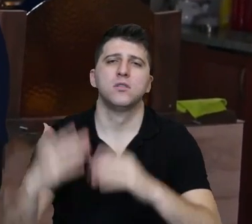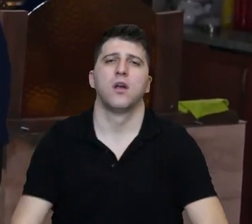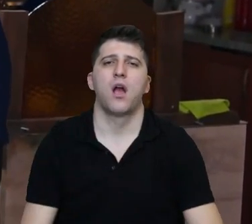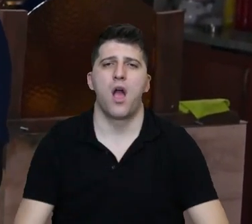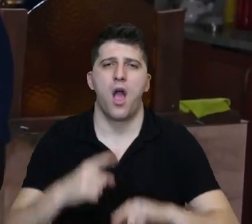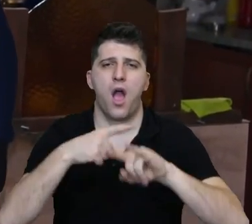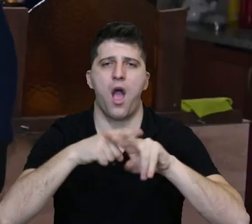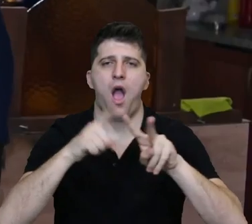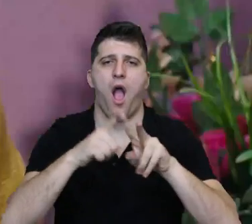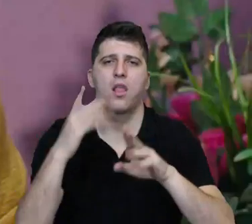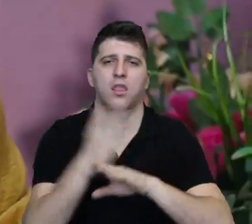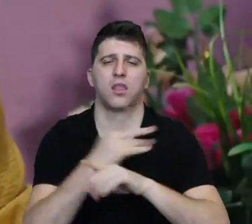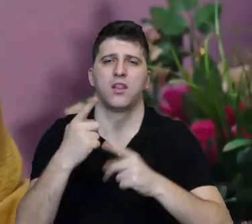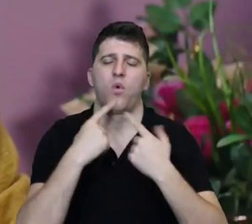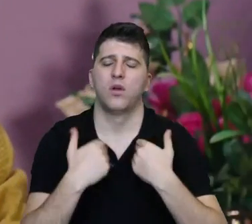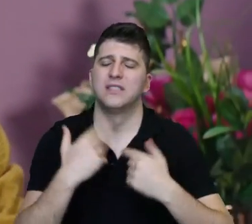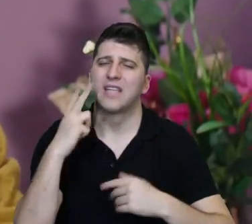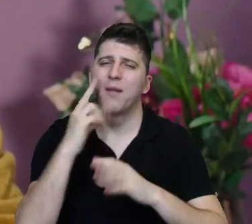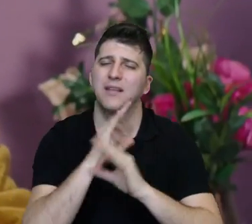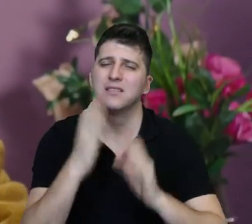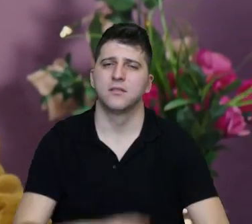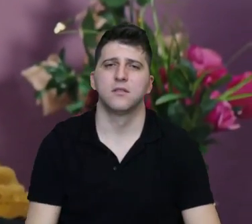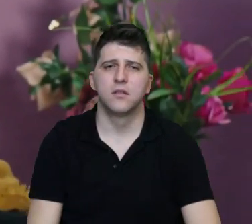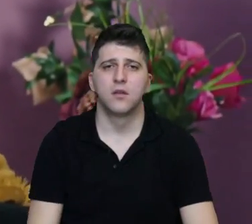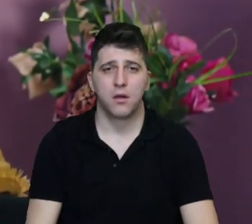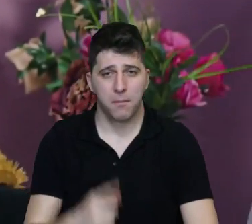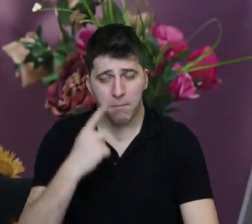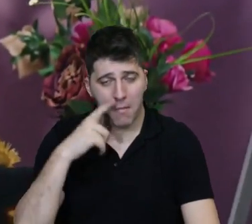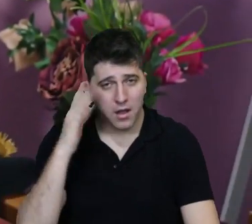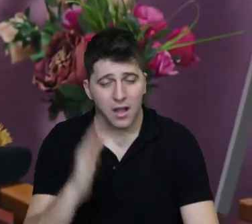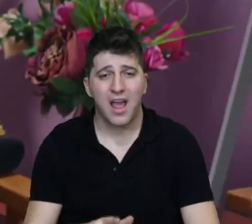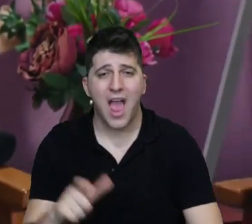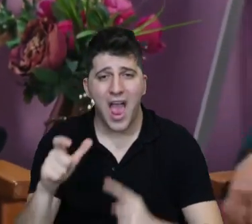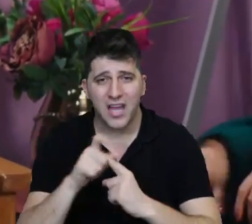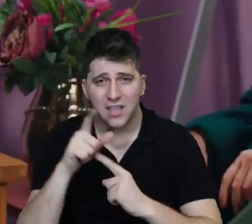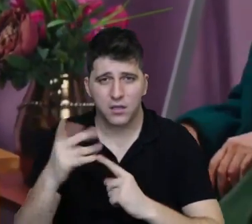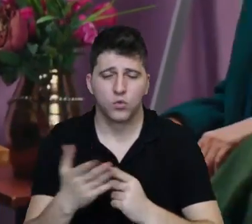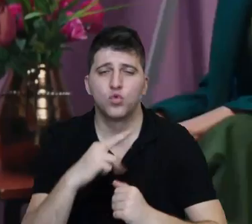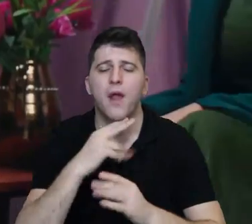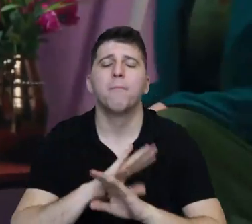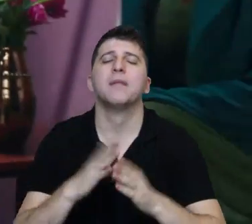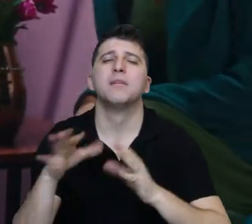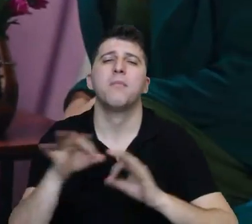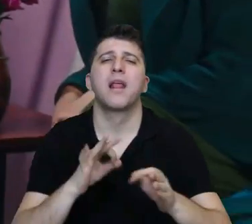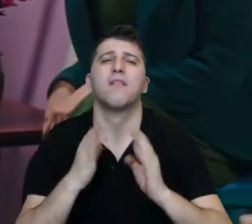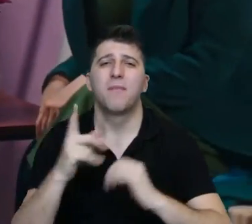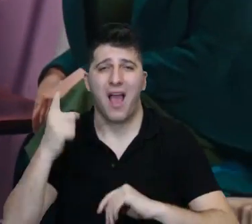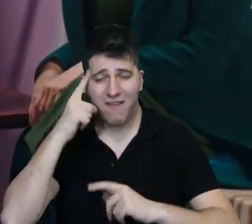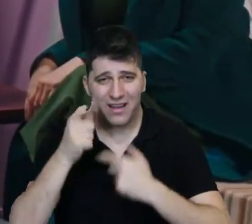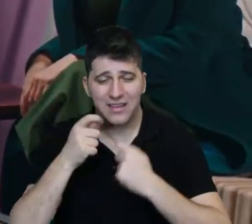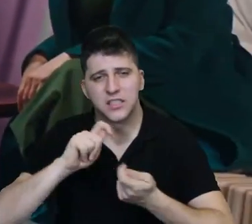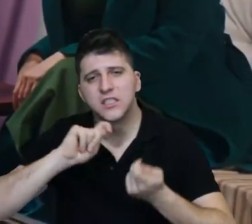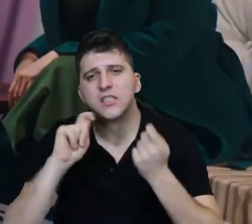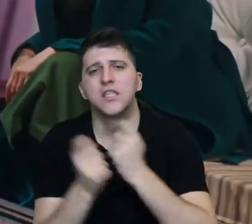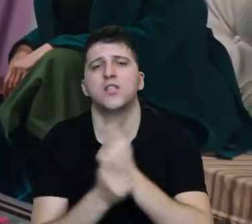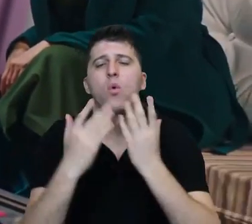Hancı diyor, tabiz. Bak sen şu işe ya. Ya ejderde numaralar biter mi? O çocuğun kafasını Allah